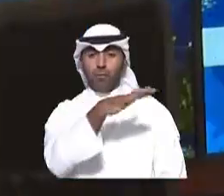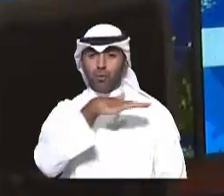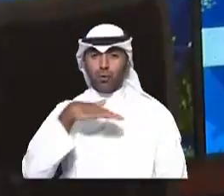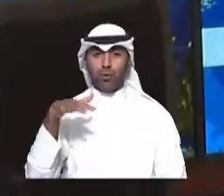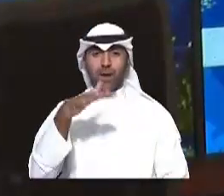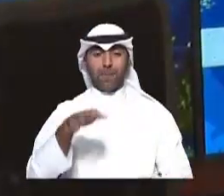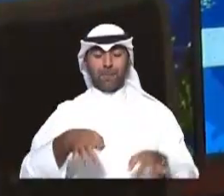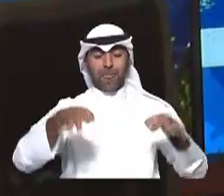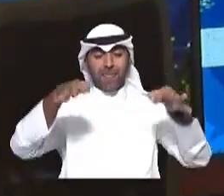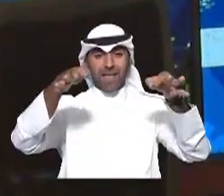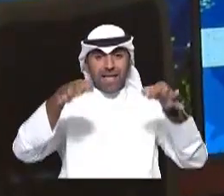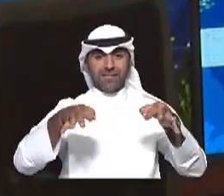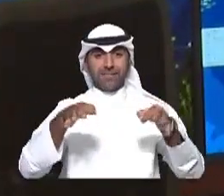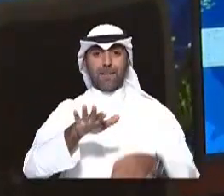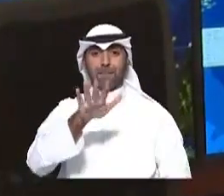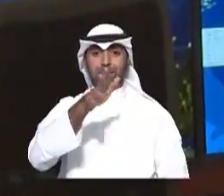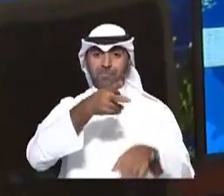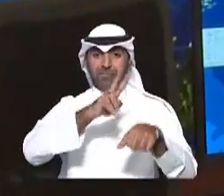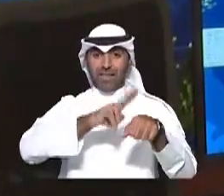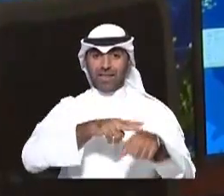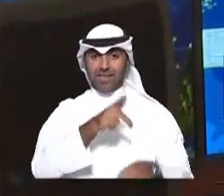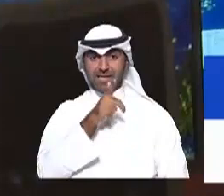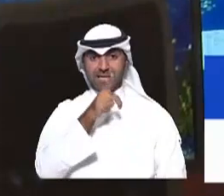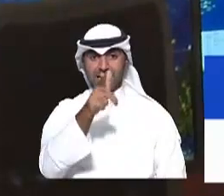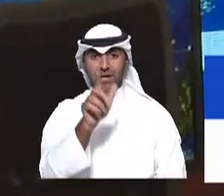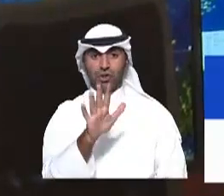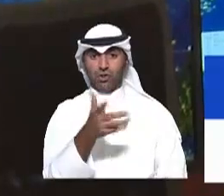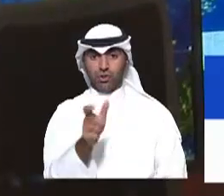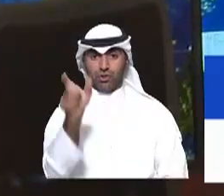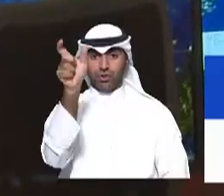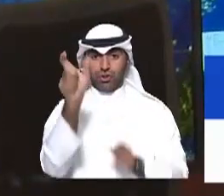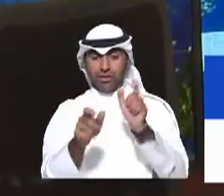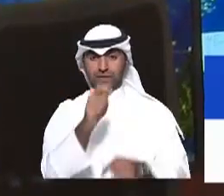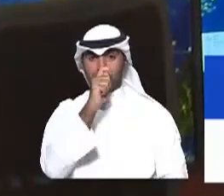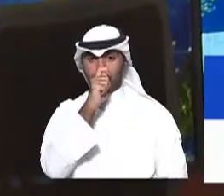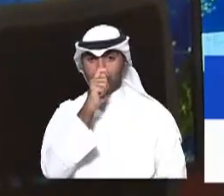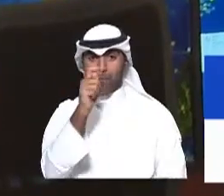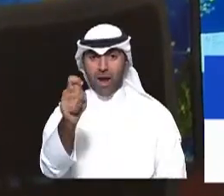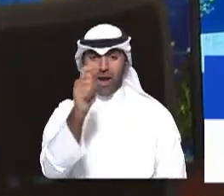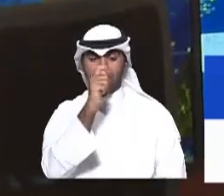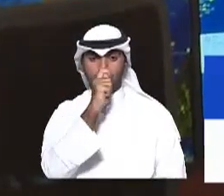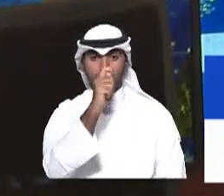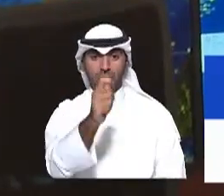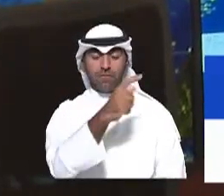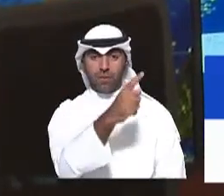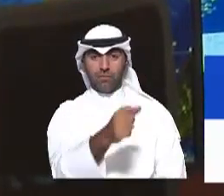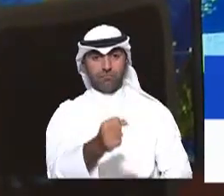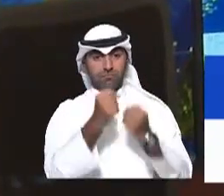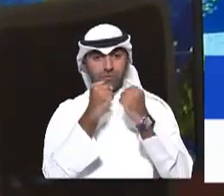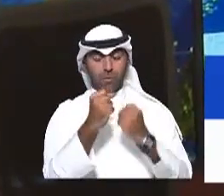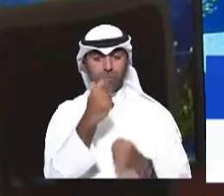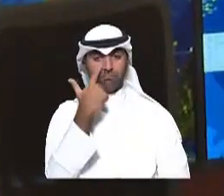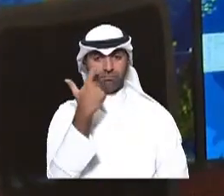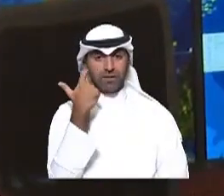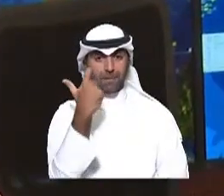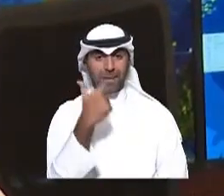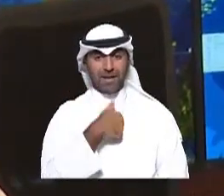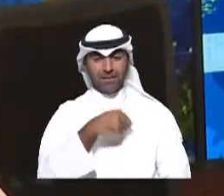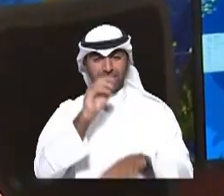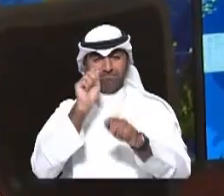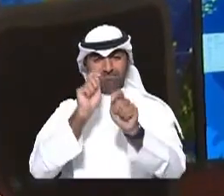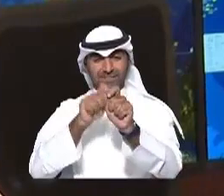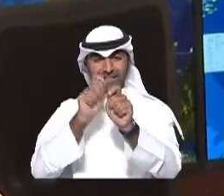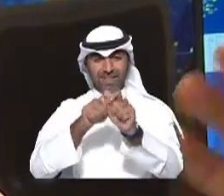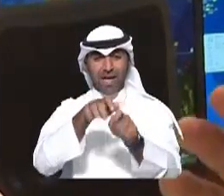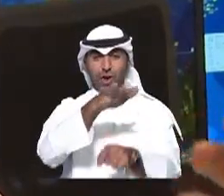في الصلح 1000 دينار، وقد تصل إلى 5000 إلى 50000. أرجو احنا احنا احنا احنا